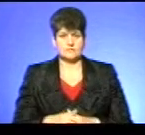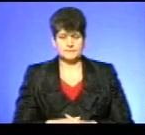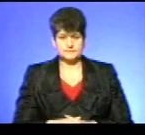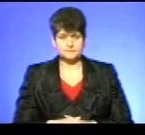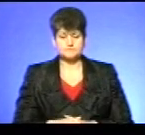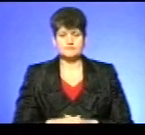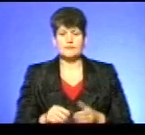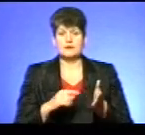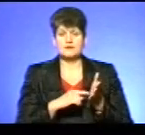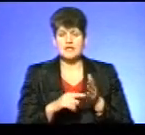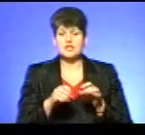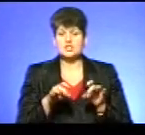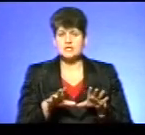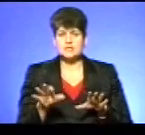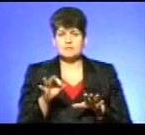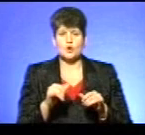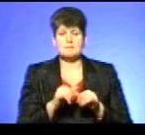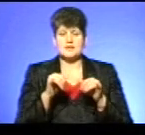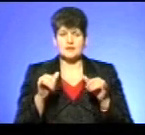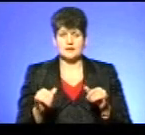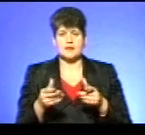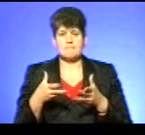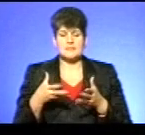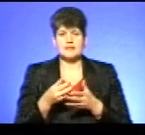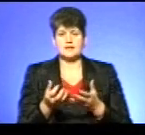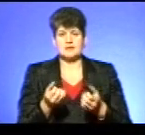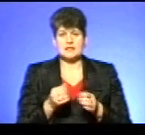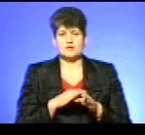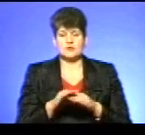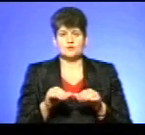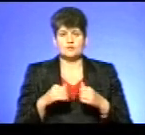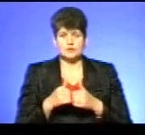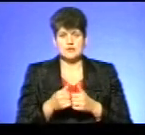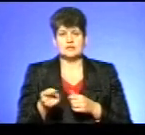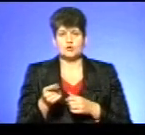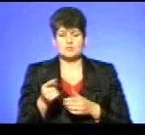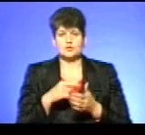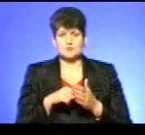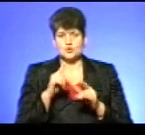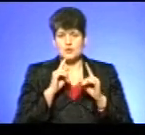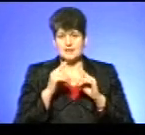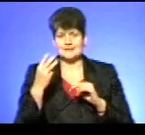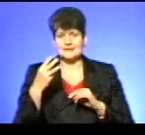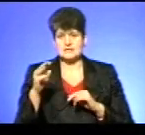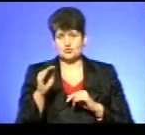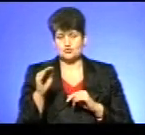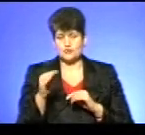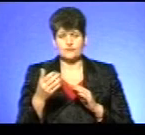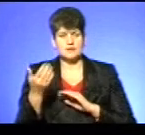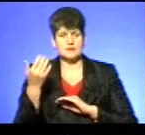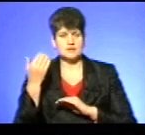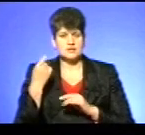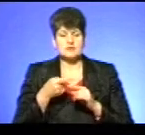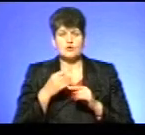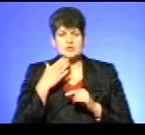Зазначу, рішення про підняття плати за проїзд прийняли на виконкомі Тернопільської міської ради 30 жовтня. До цього в